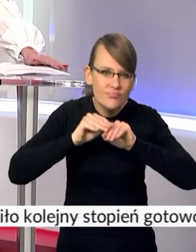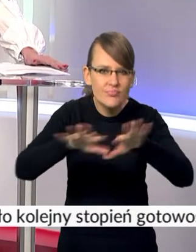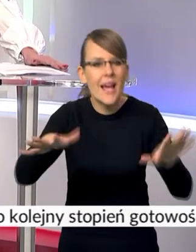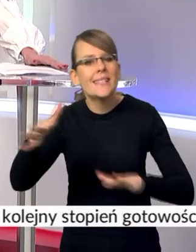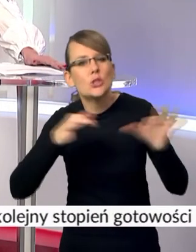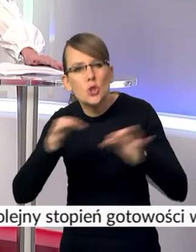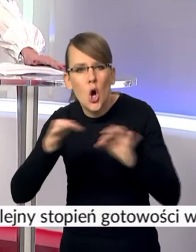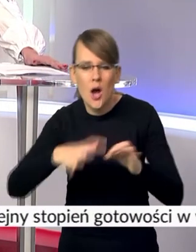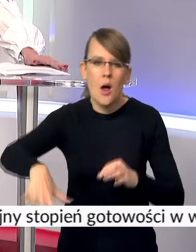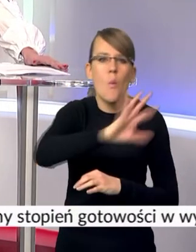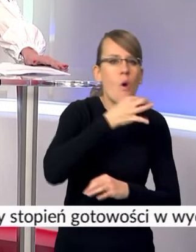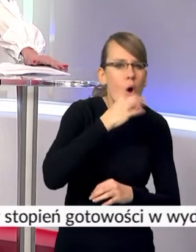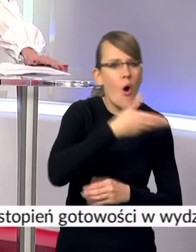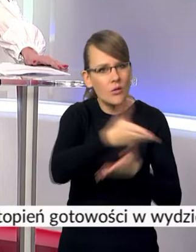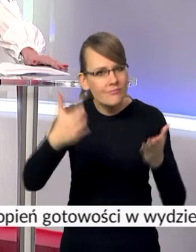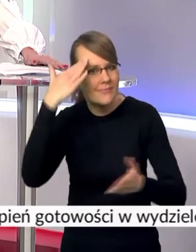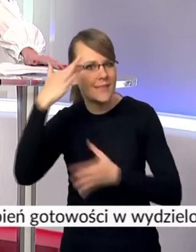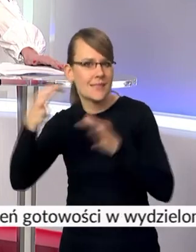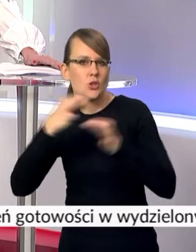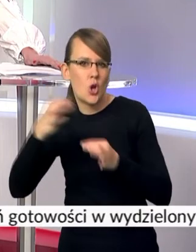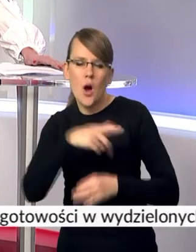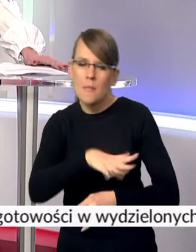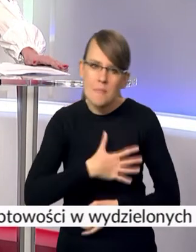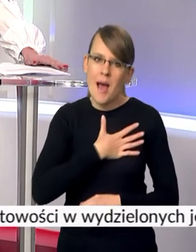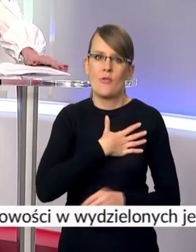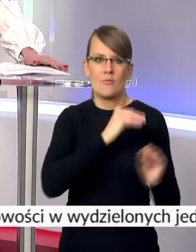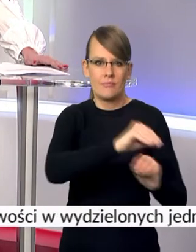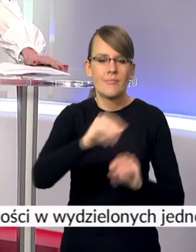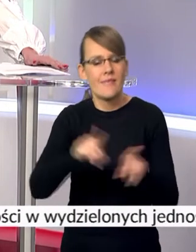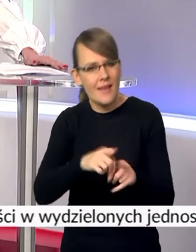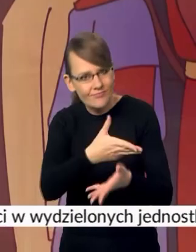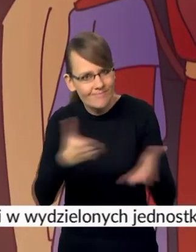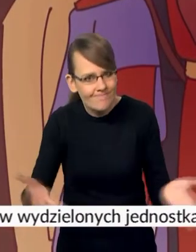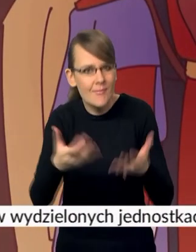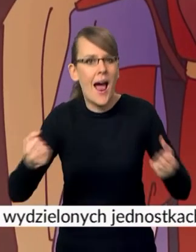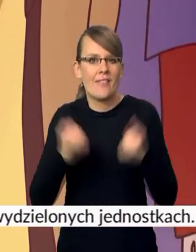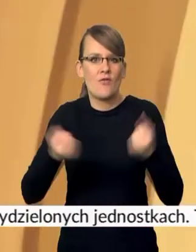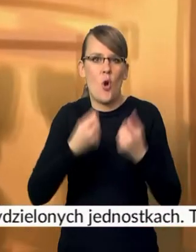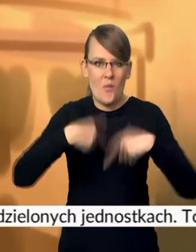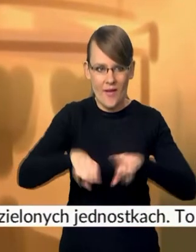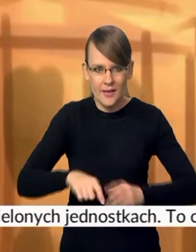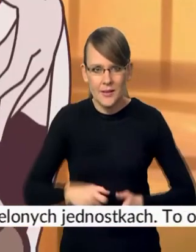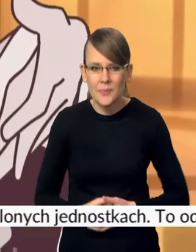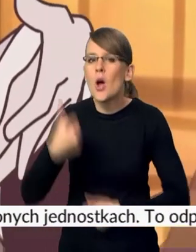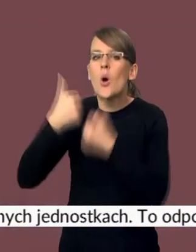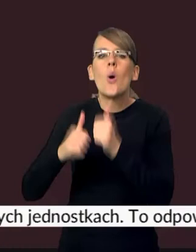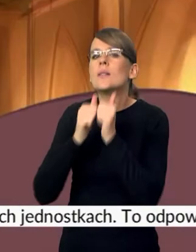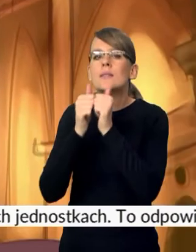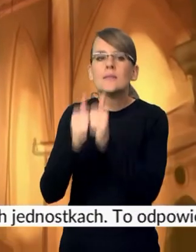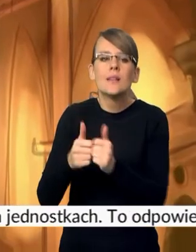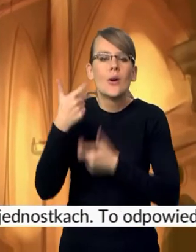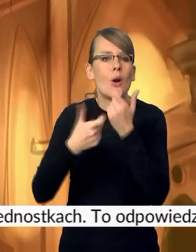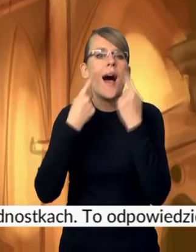ludzi, kształtowanie postaw patriotycznych i aktywności obywatelskiej. Zadaniem konkursowym było zrobienie animacji na